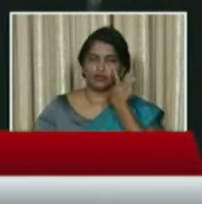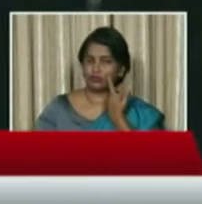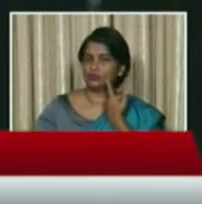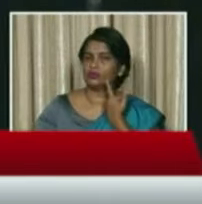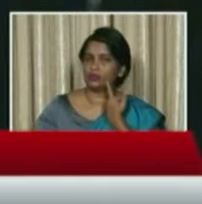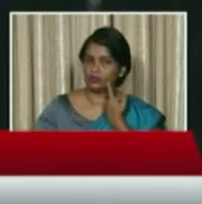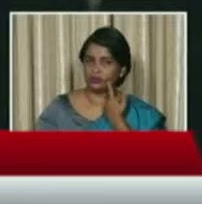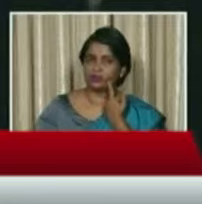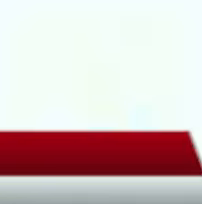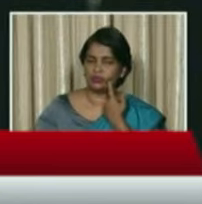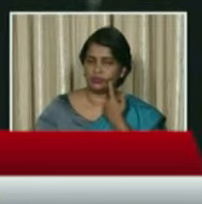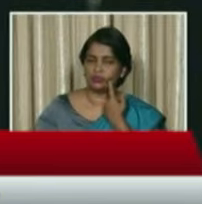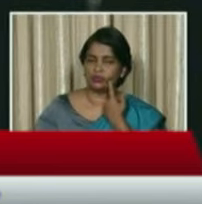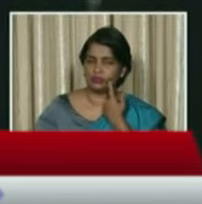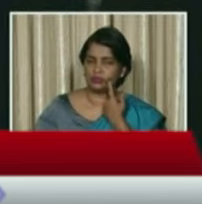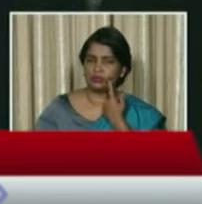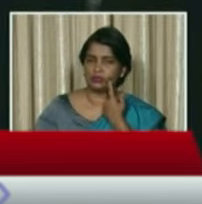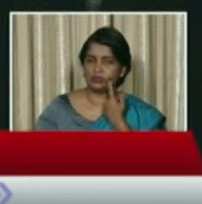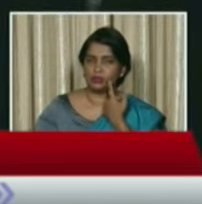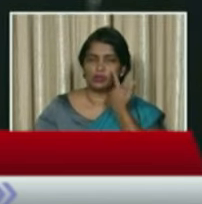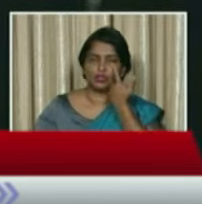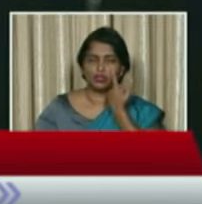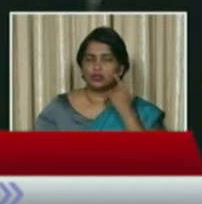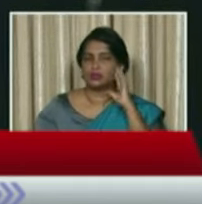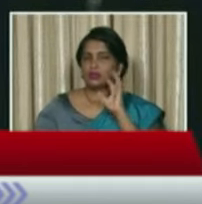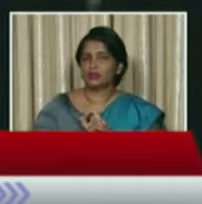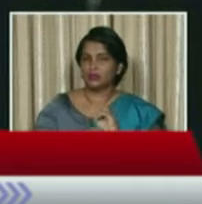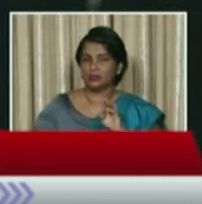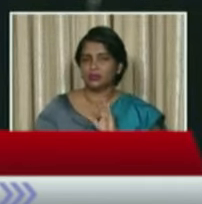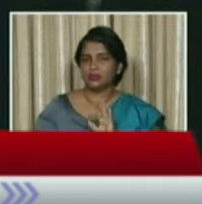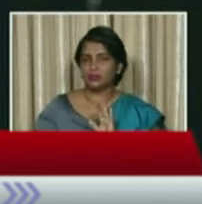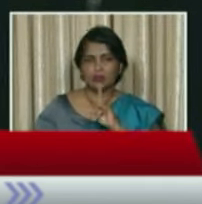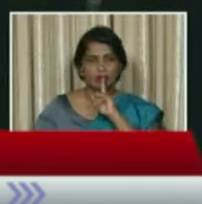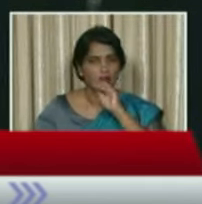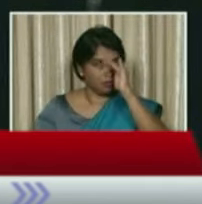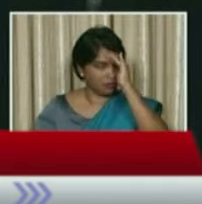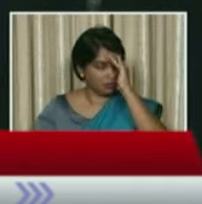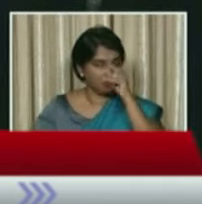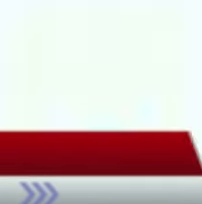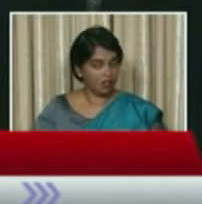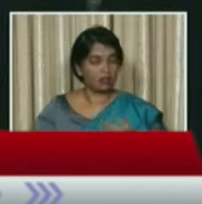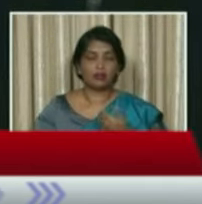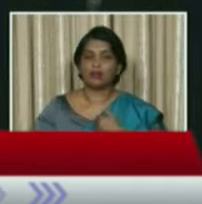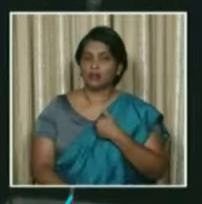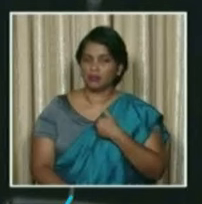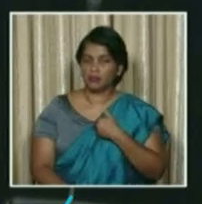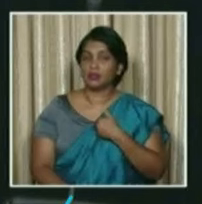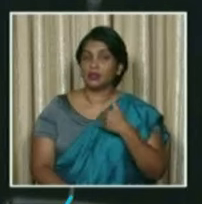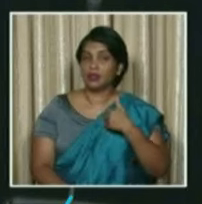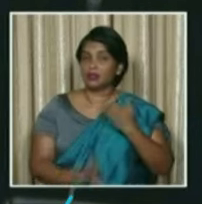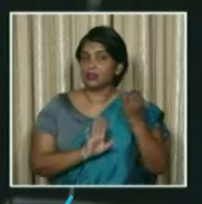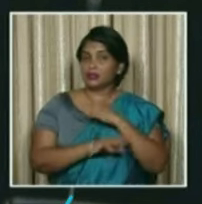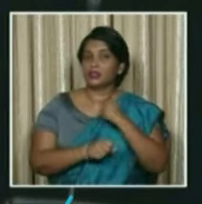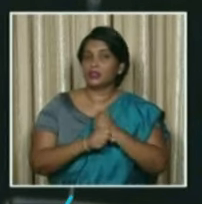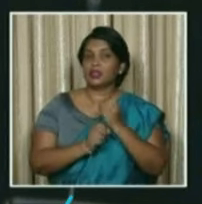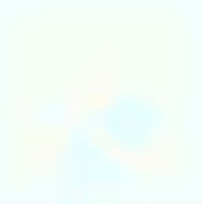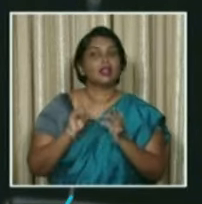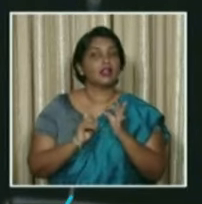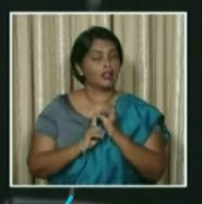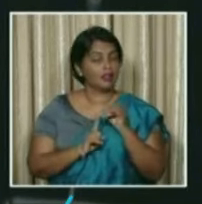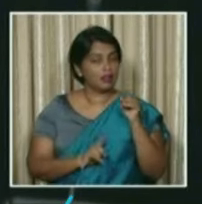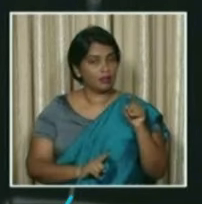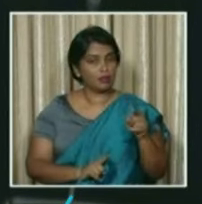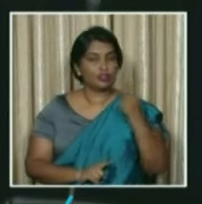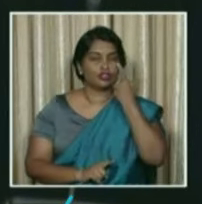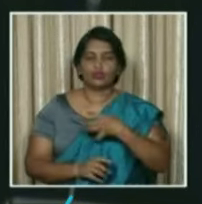වෙනවා අද අපි ශෝක ප්‍රකාශය කතානායකතුමා අද අපි අපේ හිටපු රාජ්‍ය ඇමතිවරයාගේ